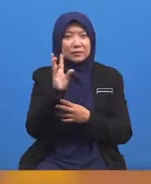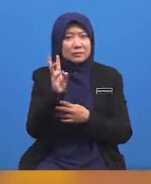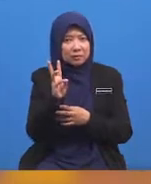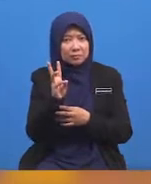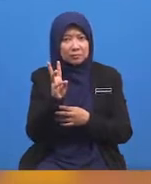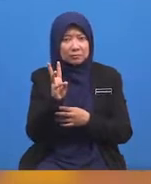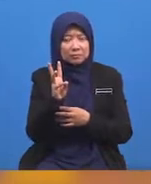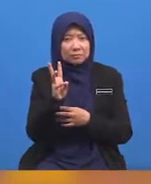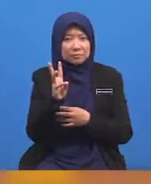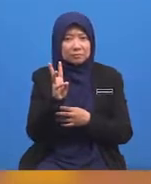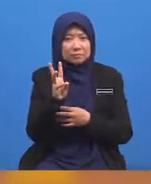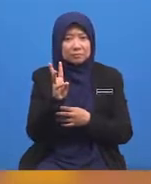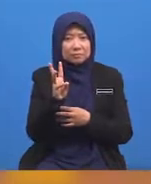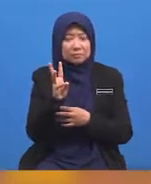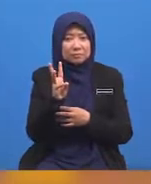enam,